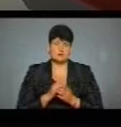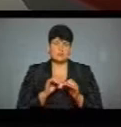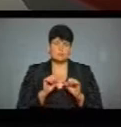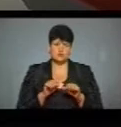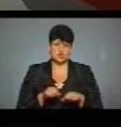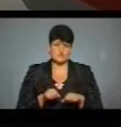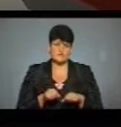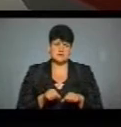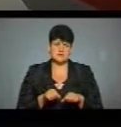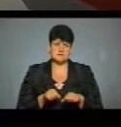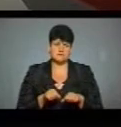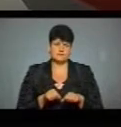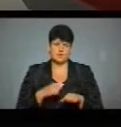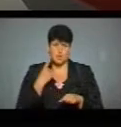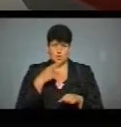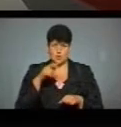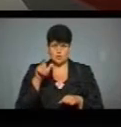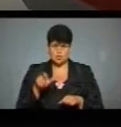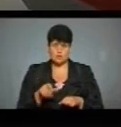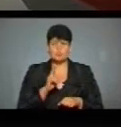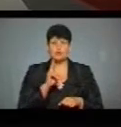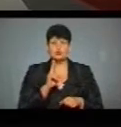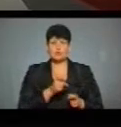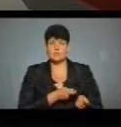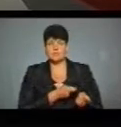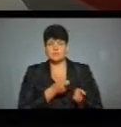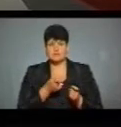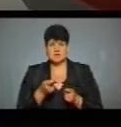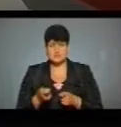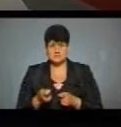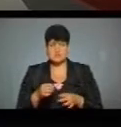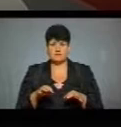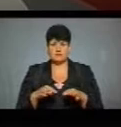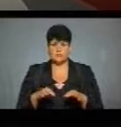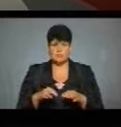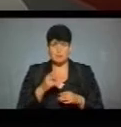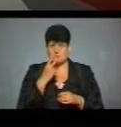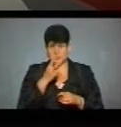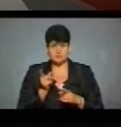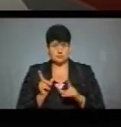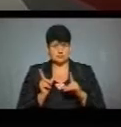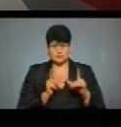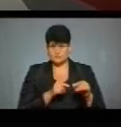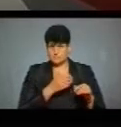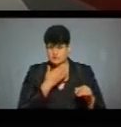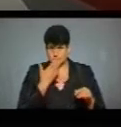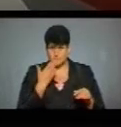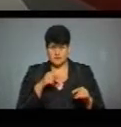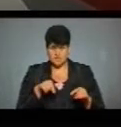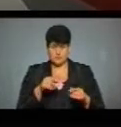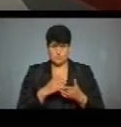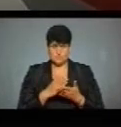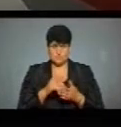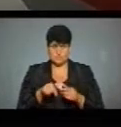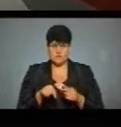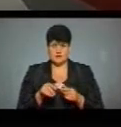можливість особі, яка ввезла автомобіль і не вивезла, ми бачимо цю інформацію, що автомобіль не вивезений і